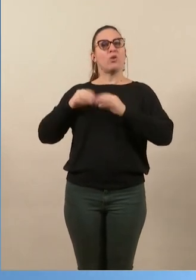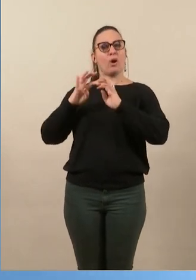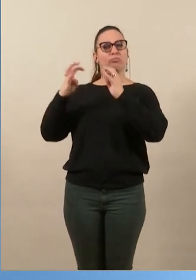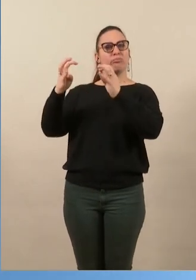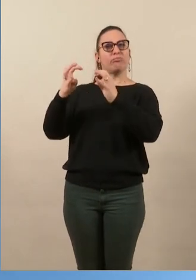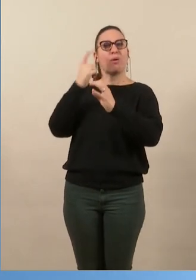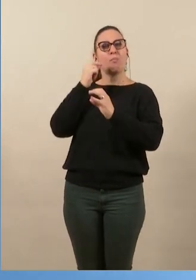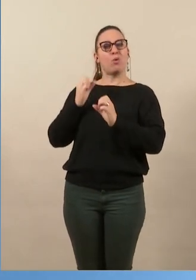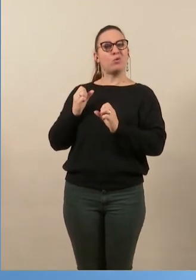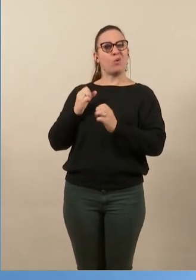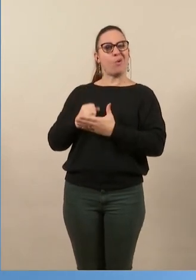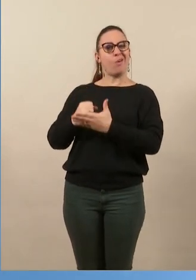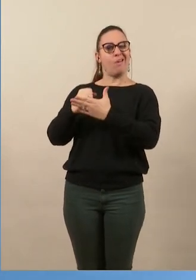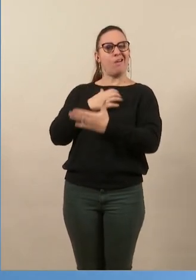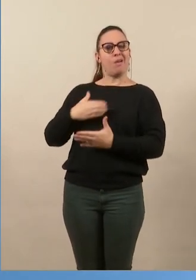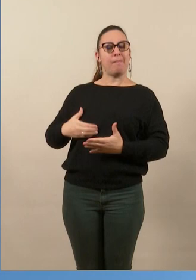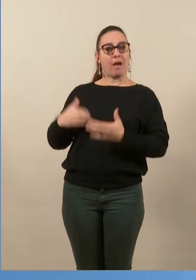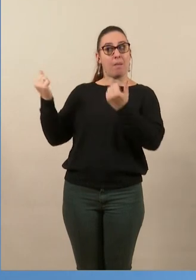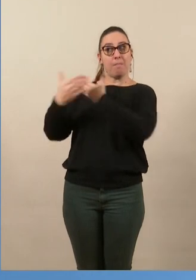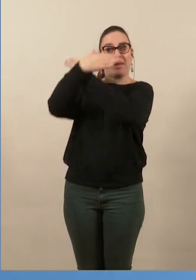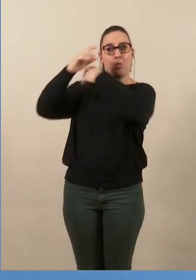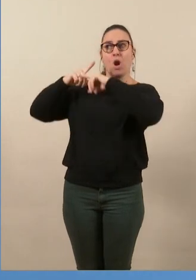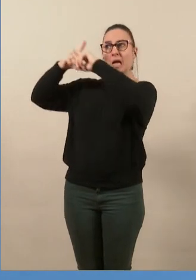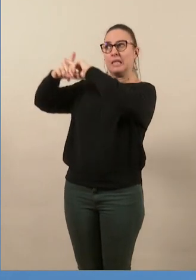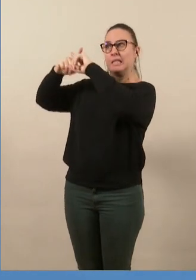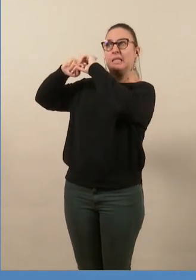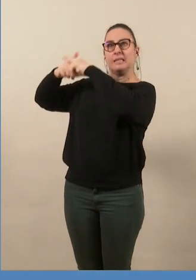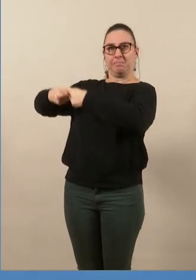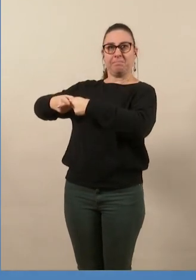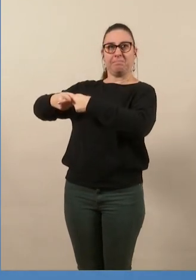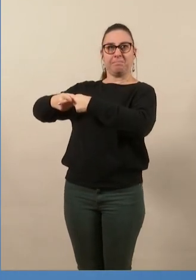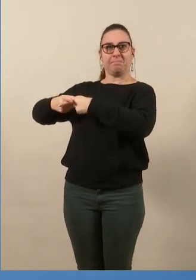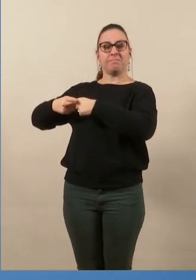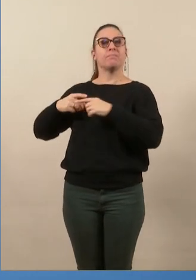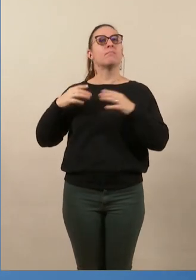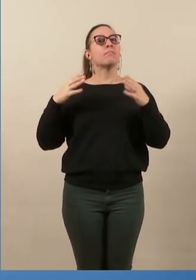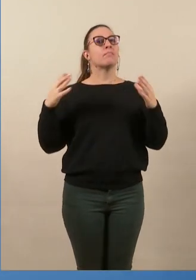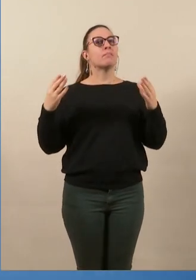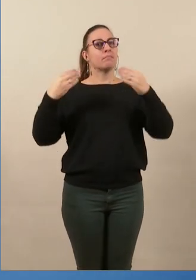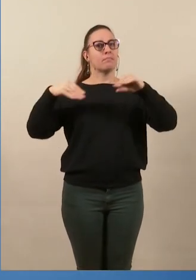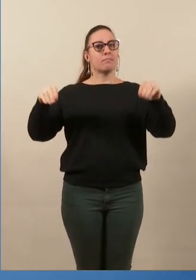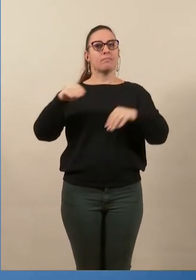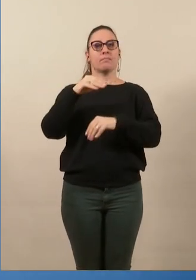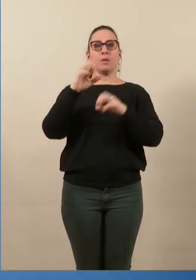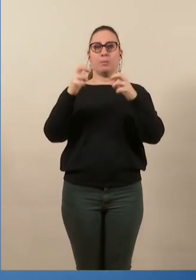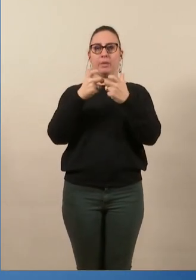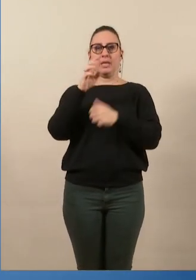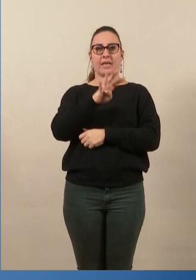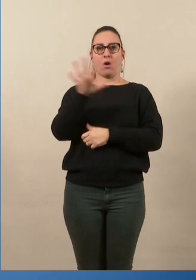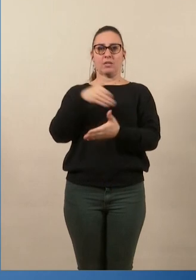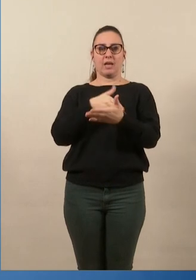Maire qui avait négocié avec la métropole de vendre pour 45 millions d'euros